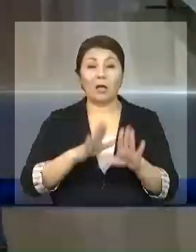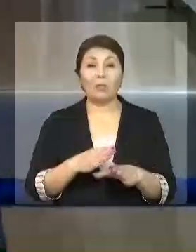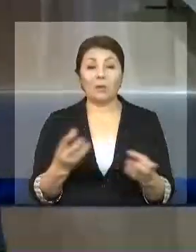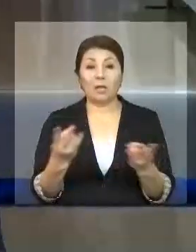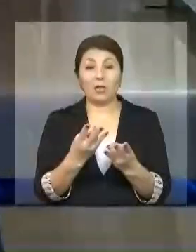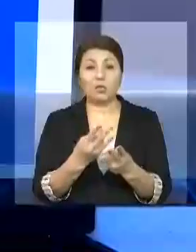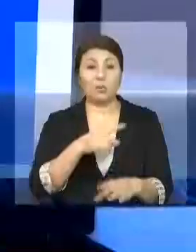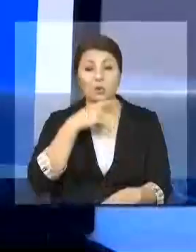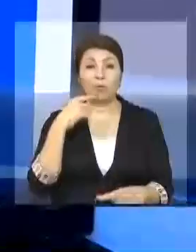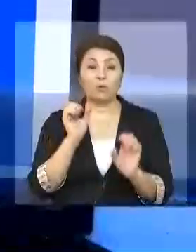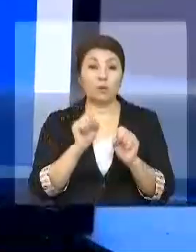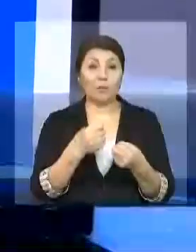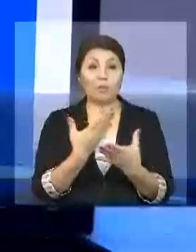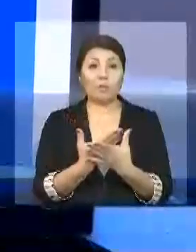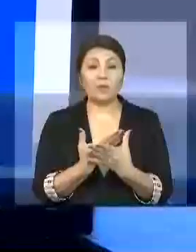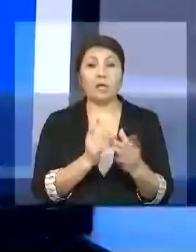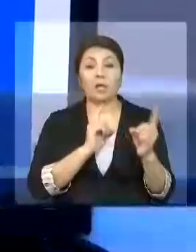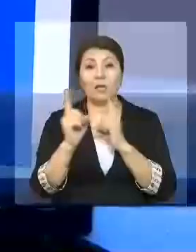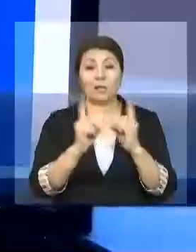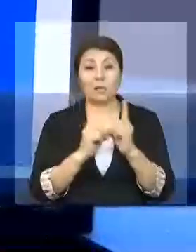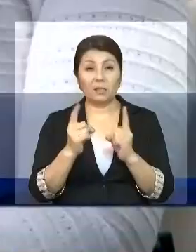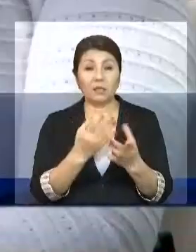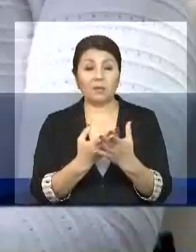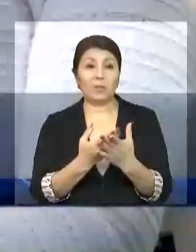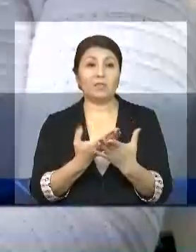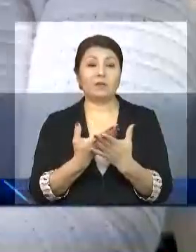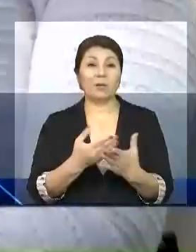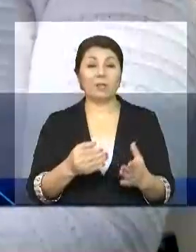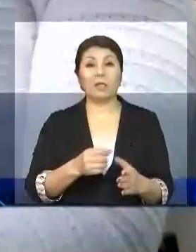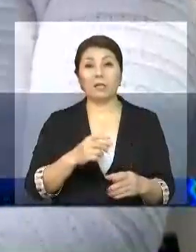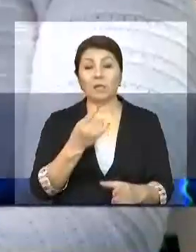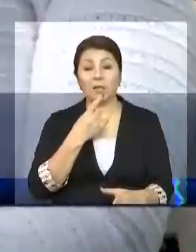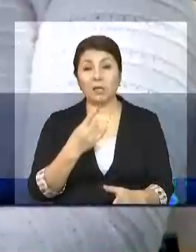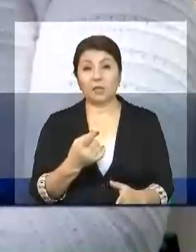ресми тілде жазады. Жиын барысында тіл жанашырлары тіл мәртебесін көтеруге